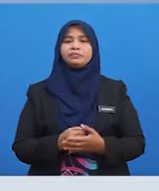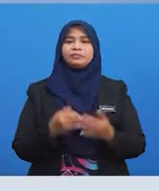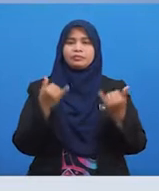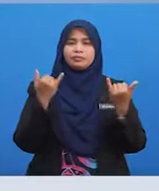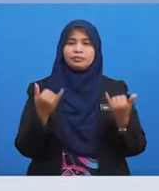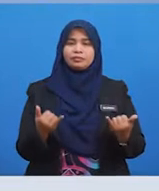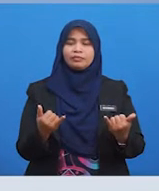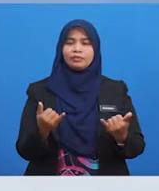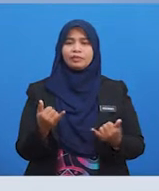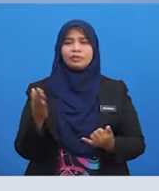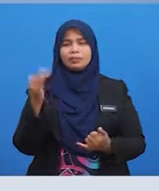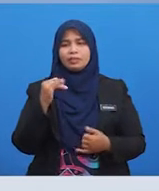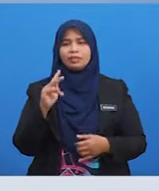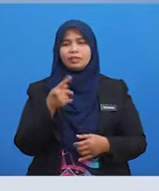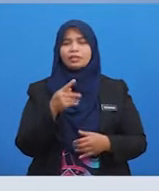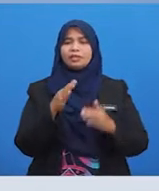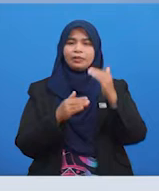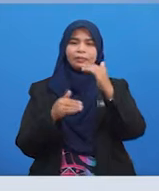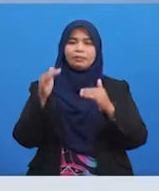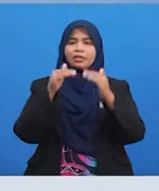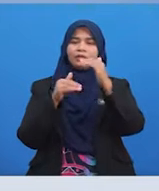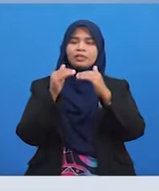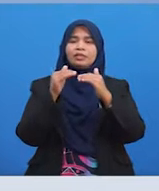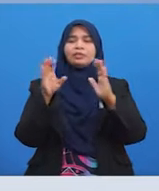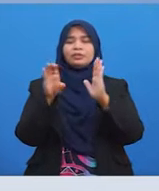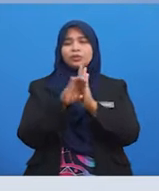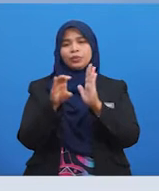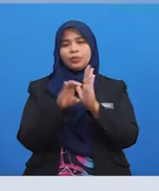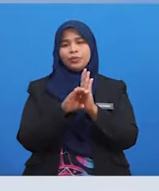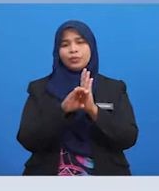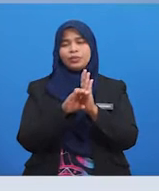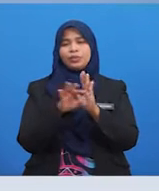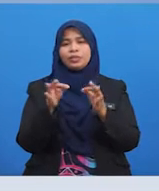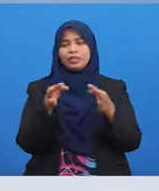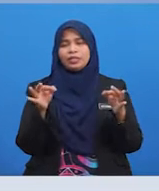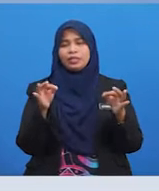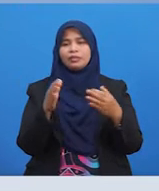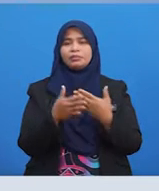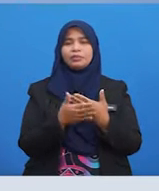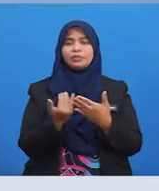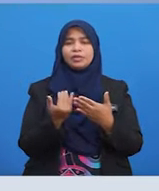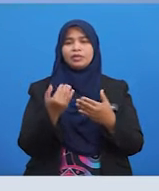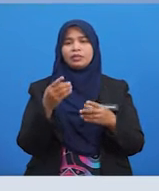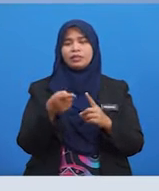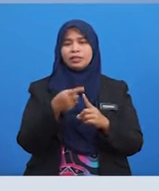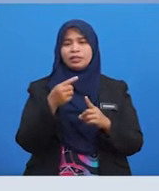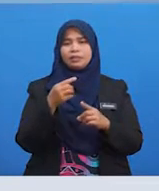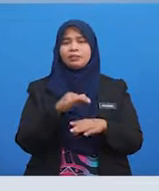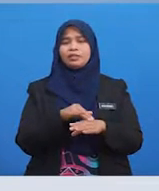Sekarang, mari kita bina contoh-contoh ayat mudah